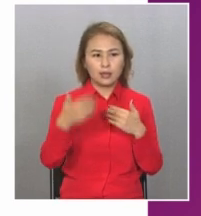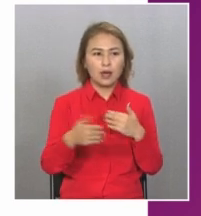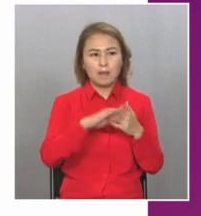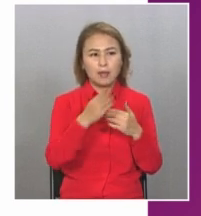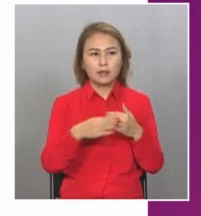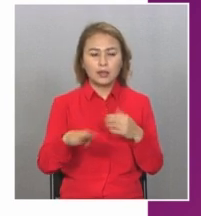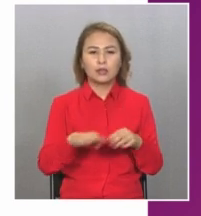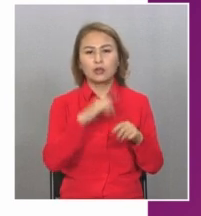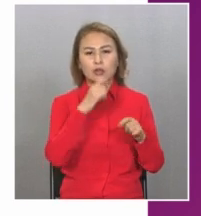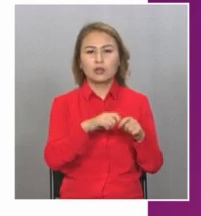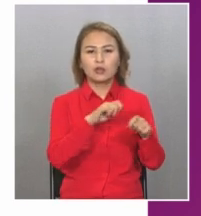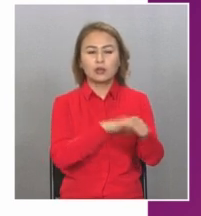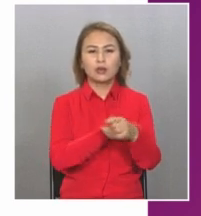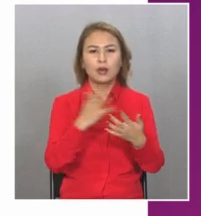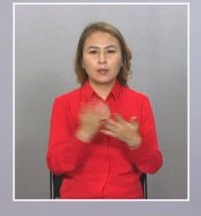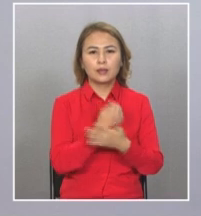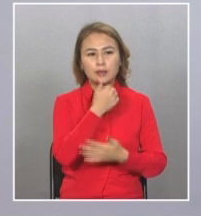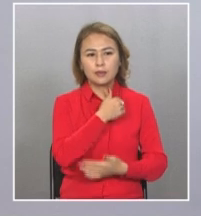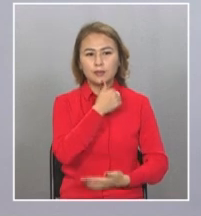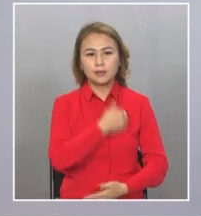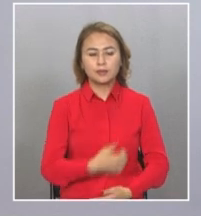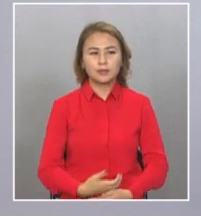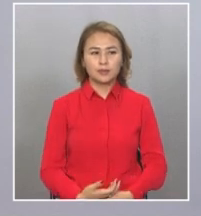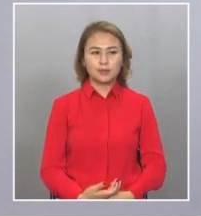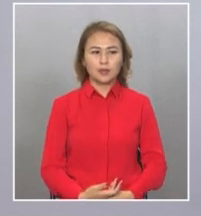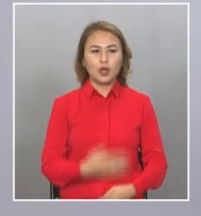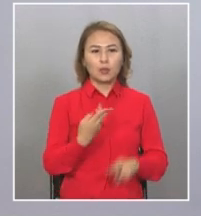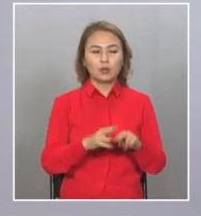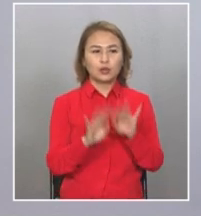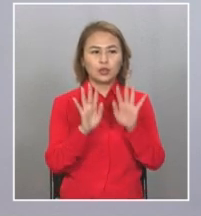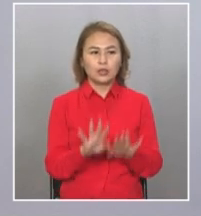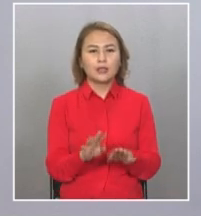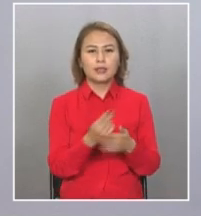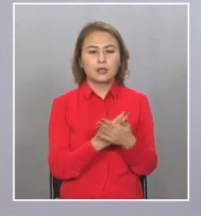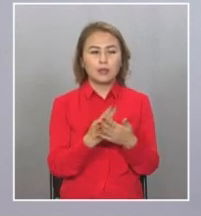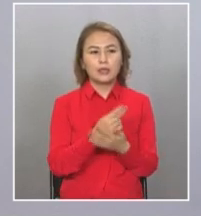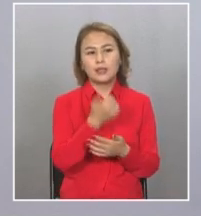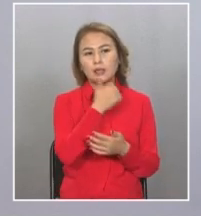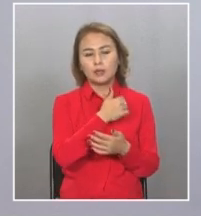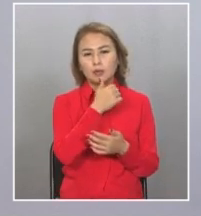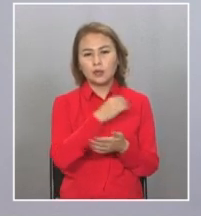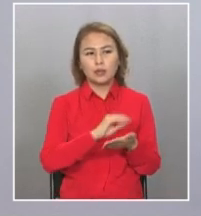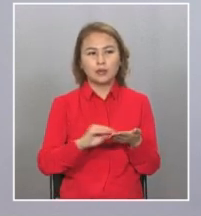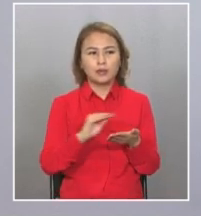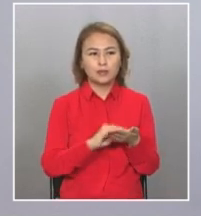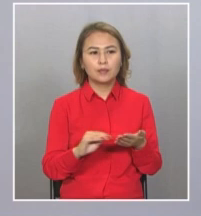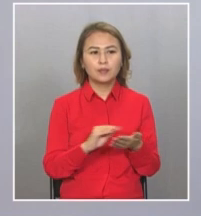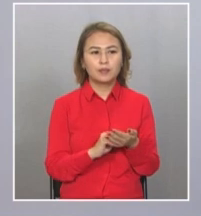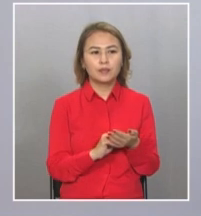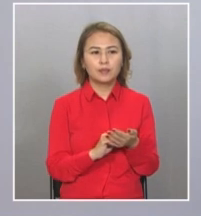орналасқан. Баспалдақтың ұзындығын табыңыз. Енді бұл жерде сызбасын салайық. Бізде